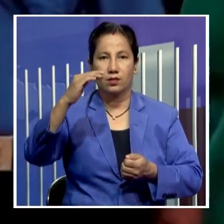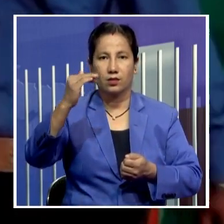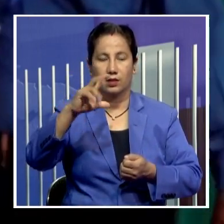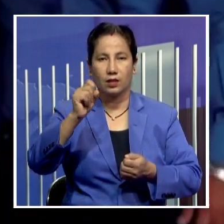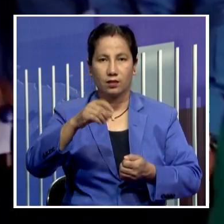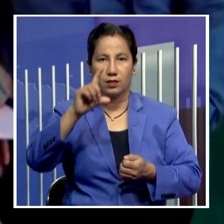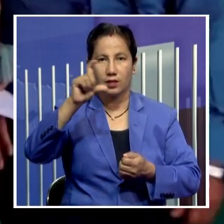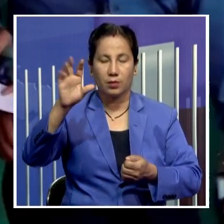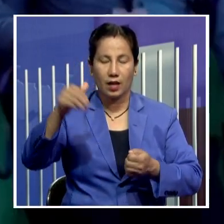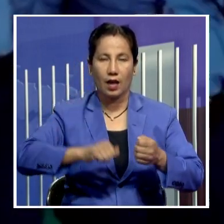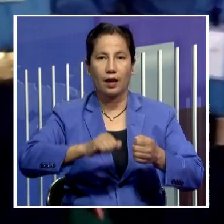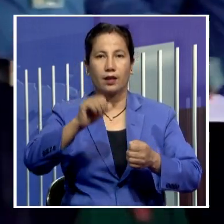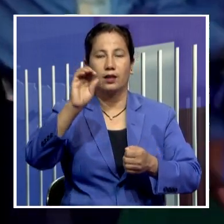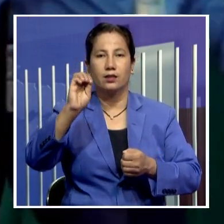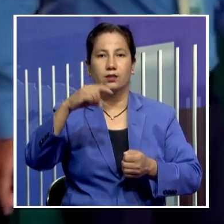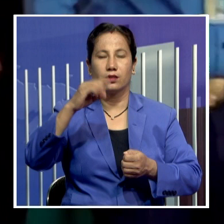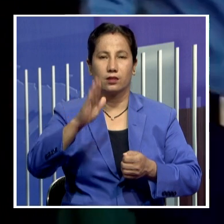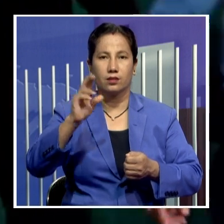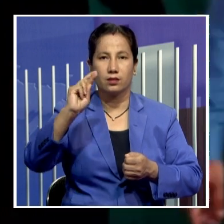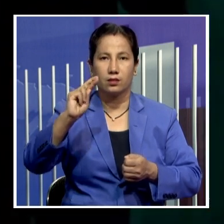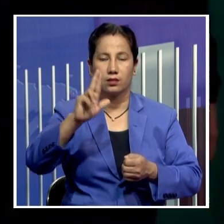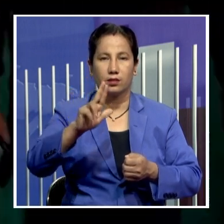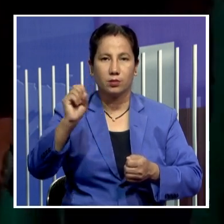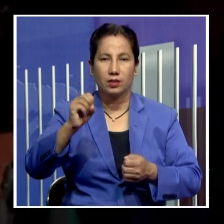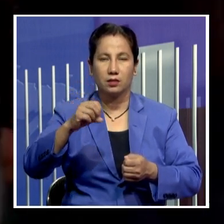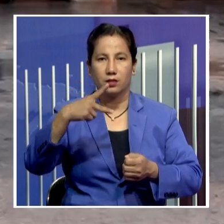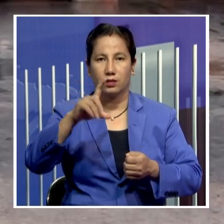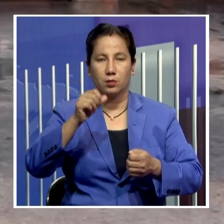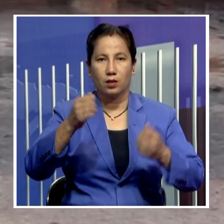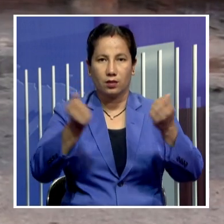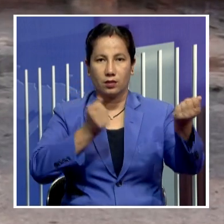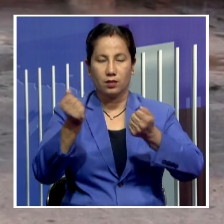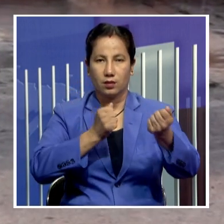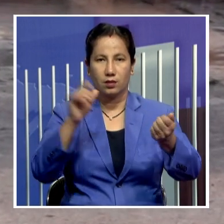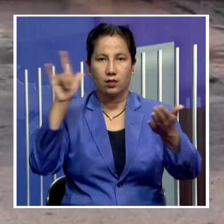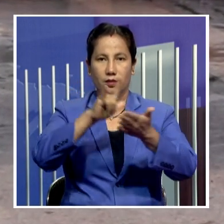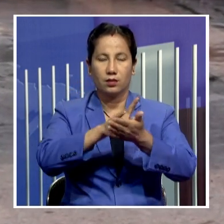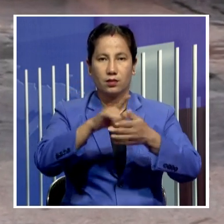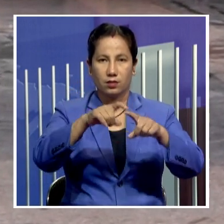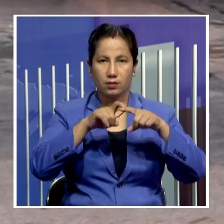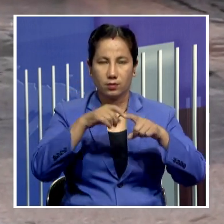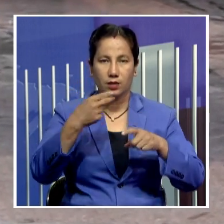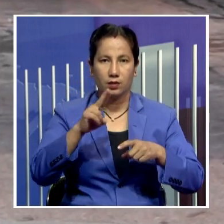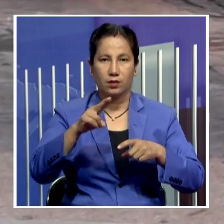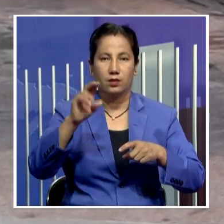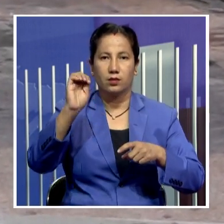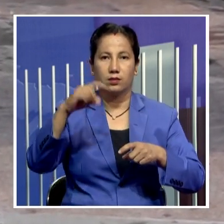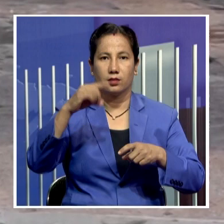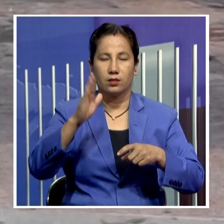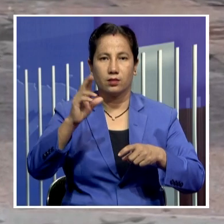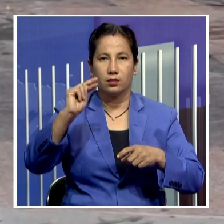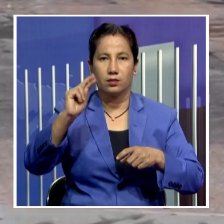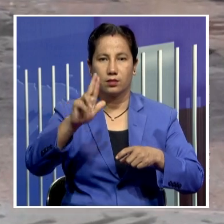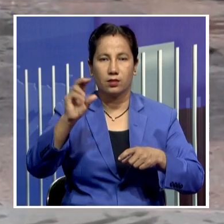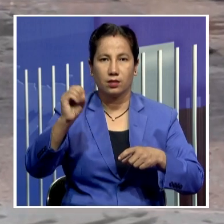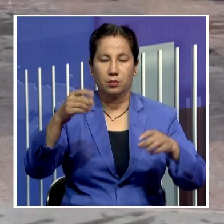हुँदै नेपाल आइपुगेका सन्दीपलाई प्रहरीले त्रिभुवन अन्तर्राष्ट्रिय विमानस्थलबाट नियन्त्रणमा लिएको हो। सन्दीप विरुद्ध भदौ